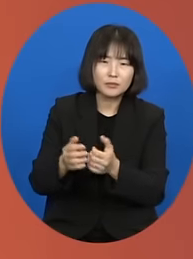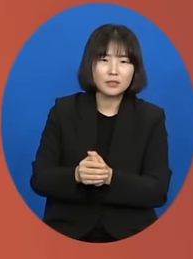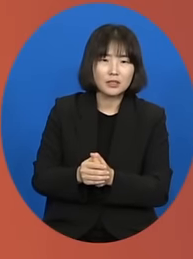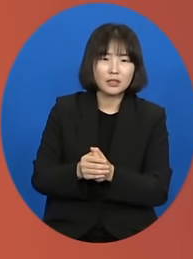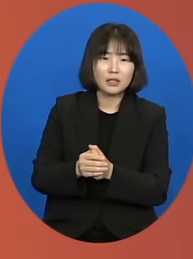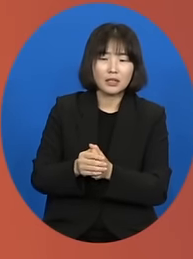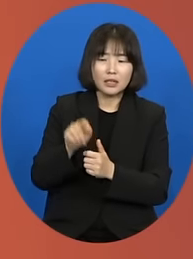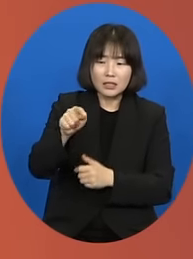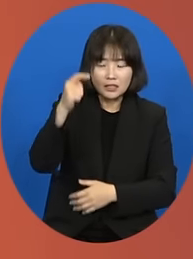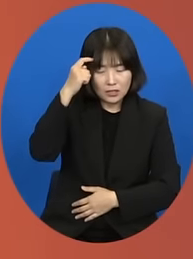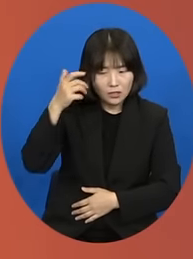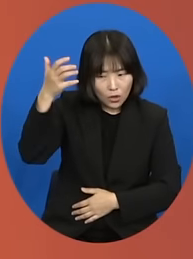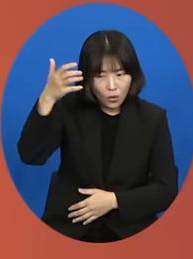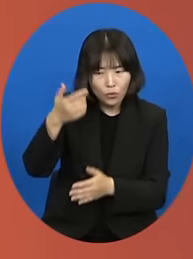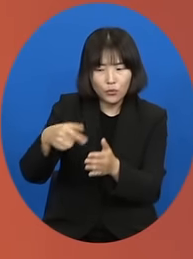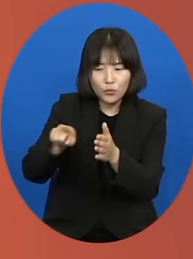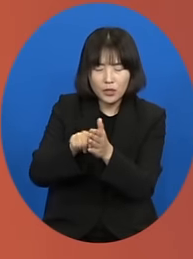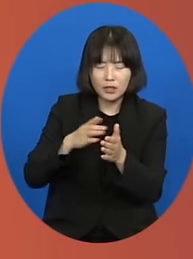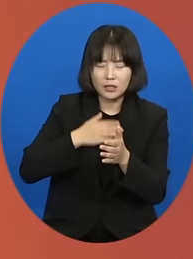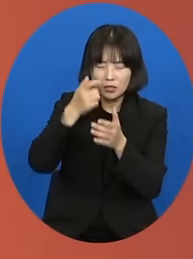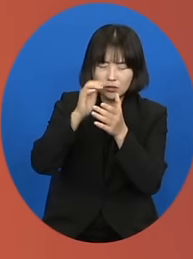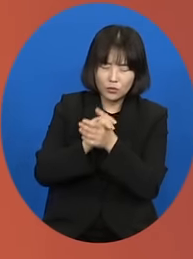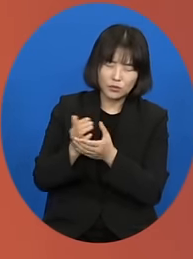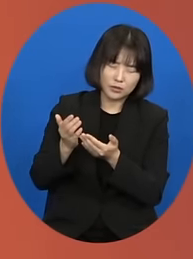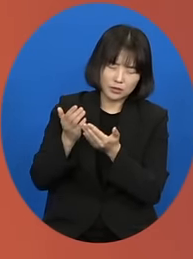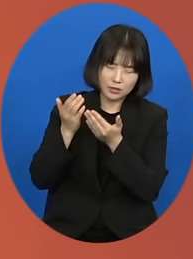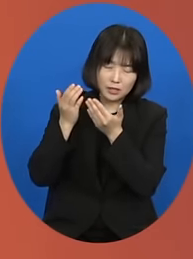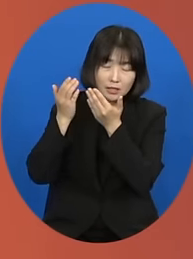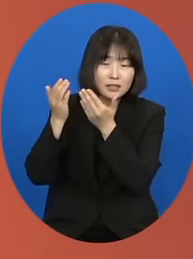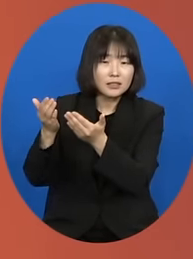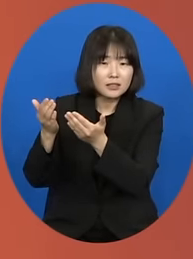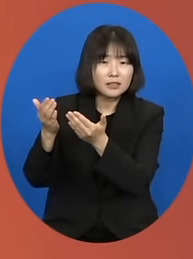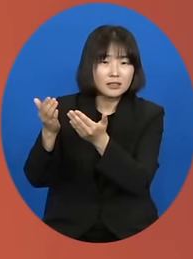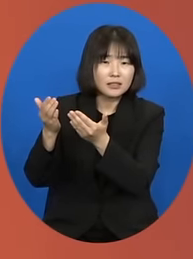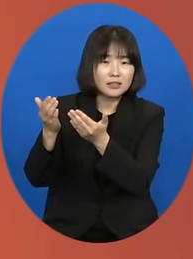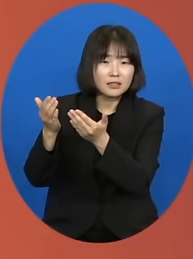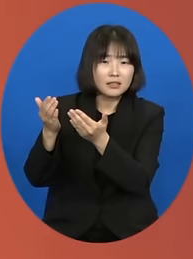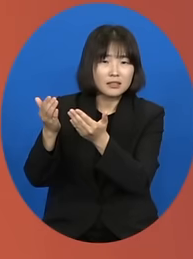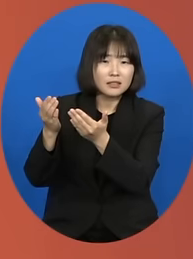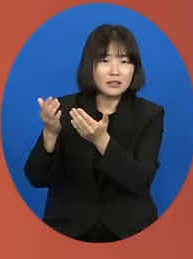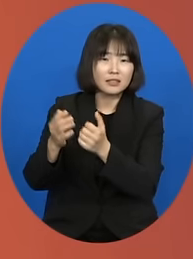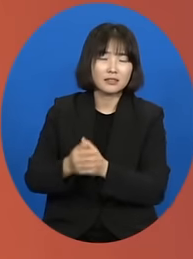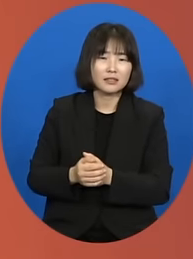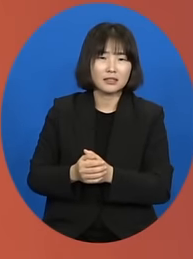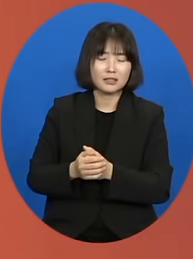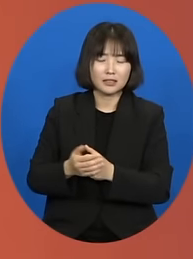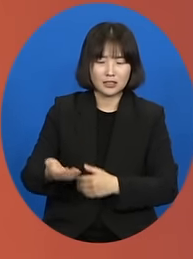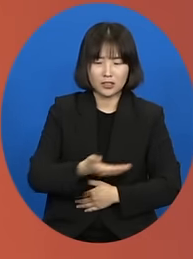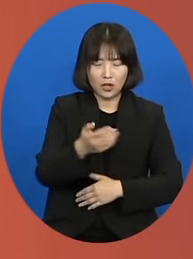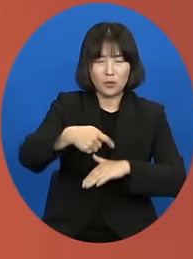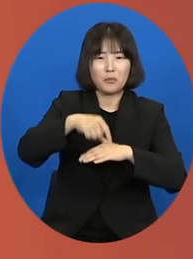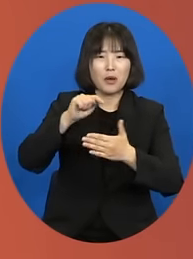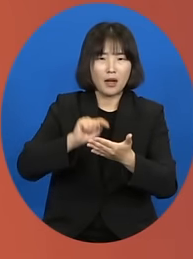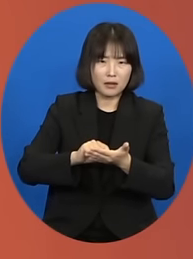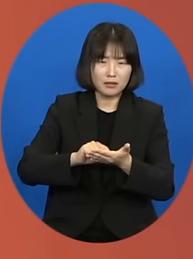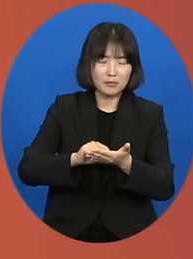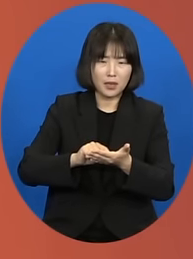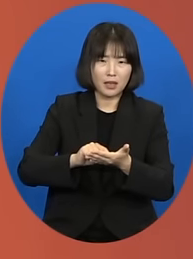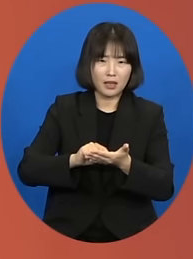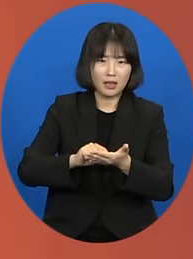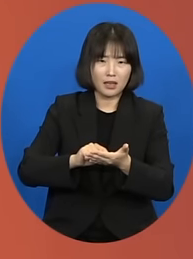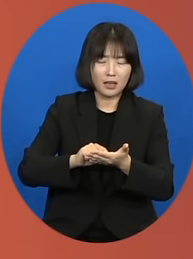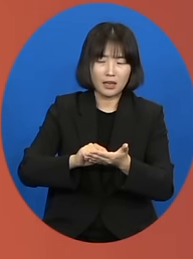영혼을 위해서 내가 기도하겠습니다라는 그 이름들이 여러분의 마음 가운데 쓰여지시기를 주님의